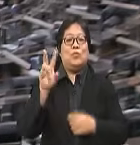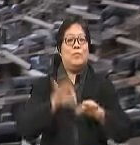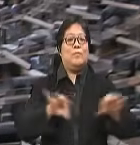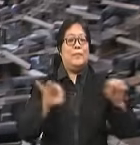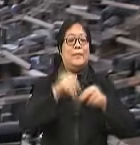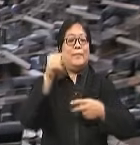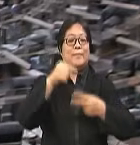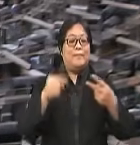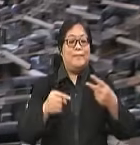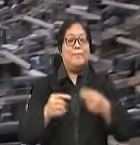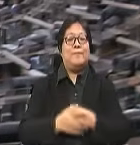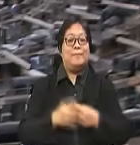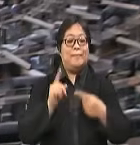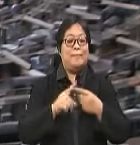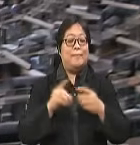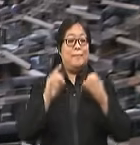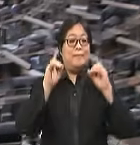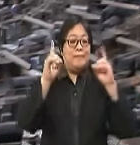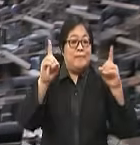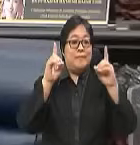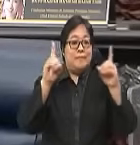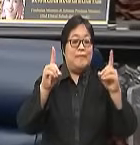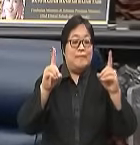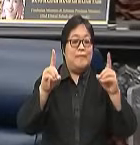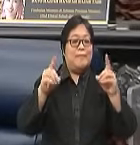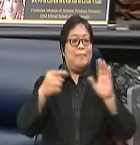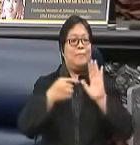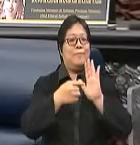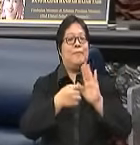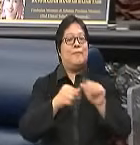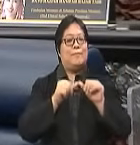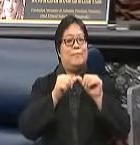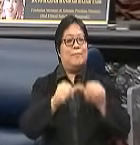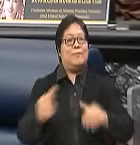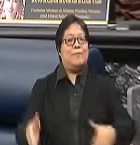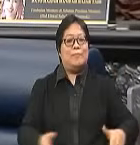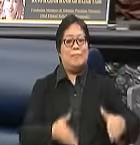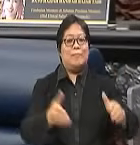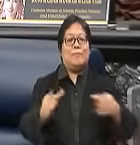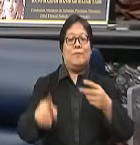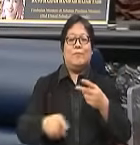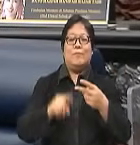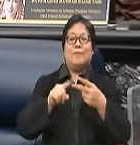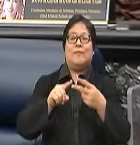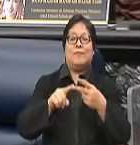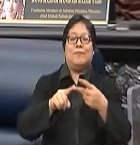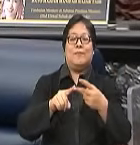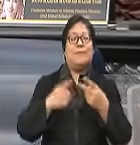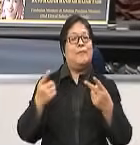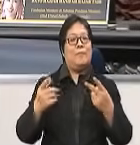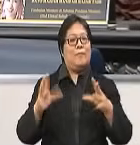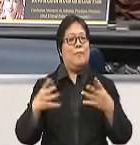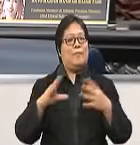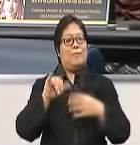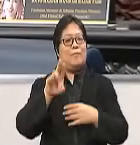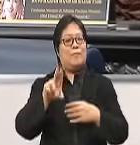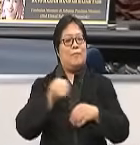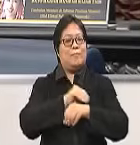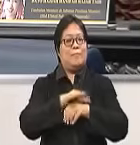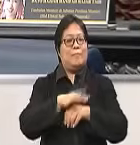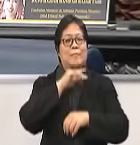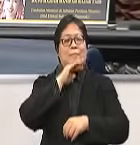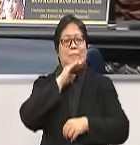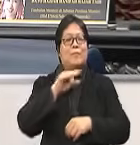utama tak mungkin dengan pendidikan the untuk menjamin kelestarian sungai dan kedua untuk menaikkan isu pencemaran